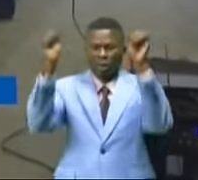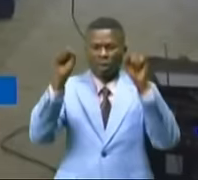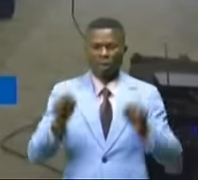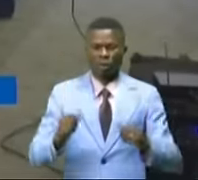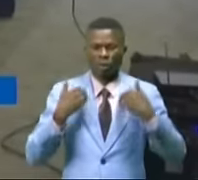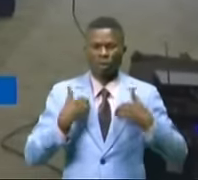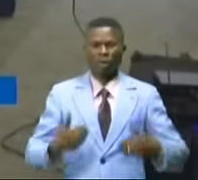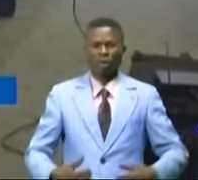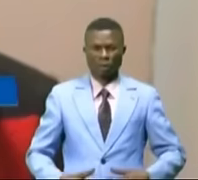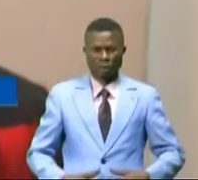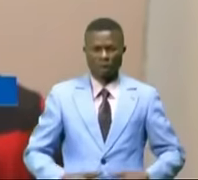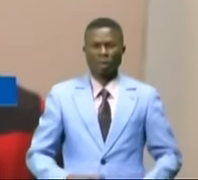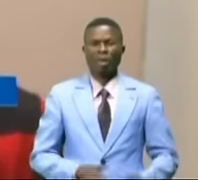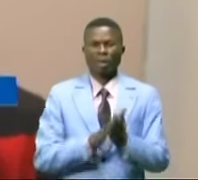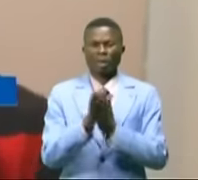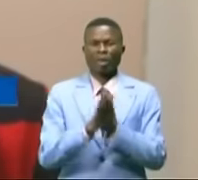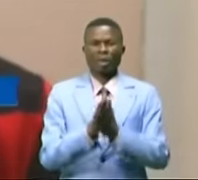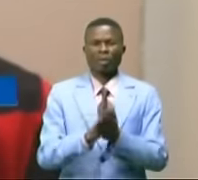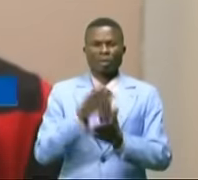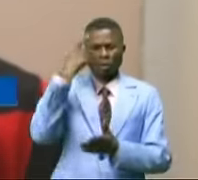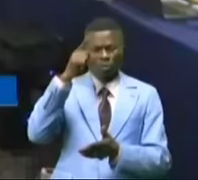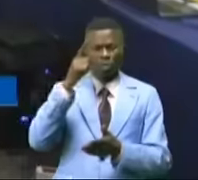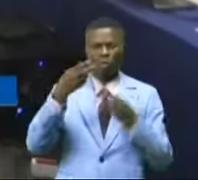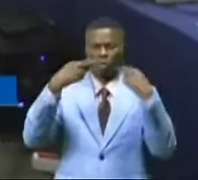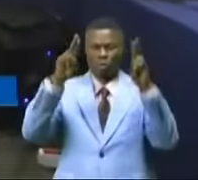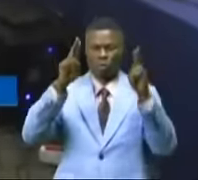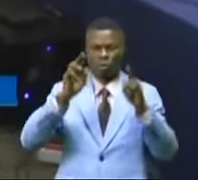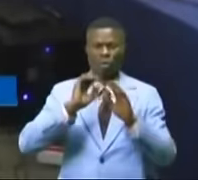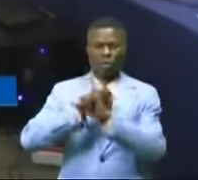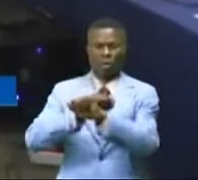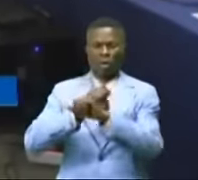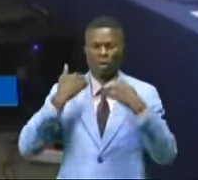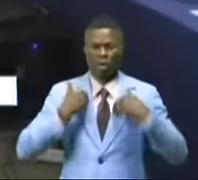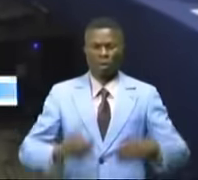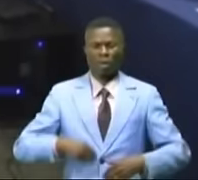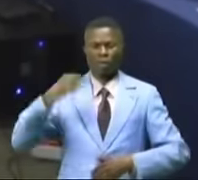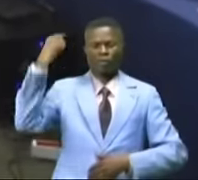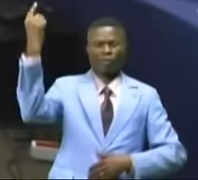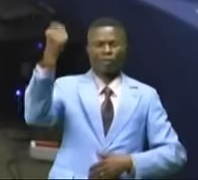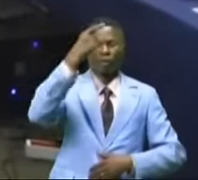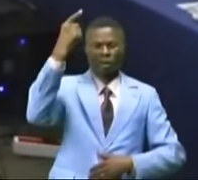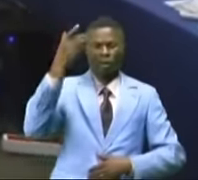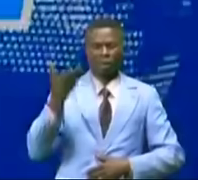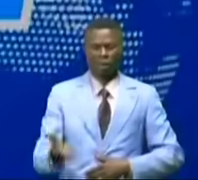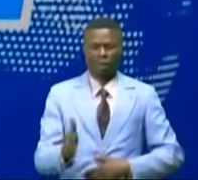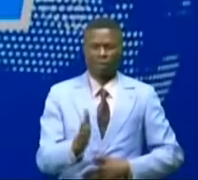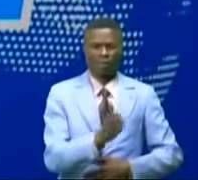santé qui est essentiel pour l'atteinte de la couverture santé universelle.